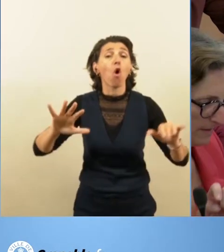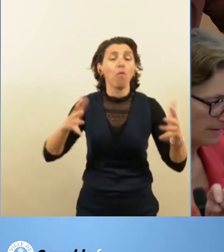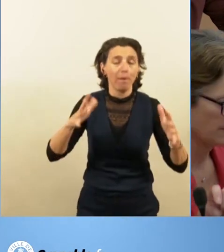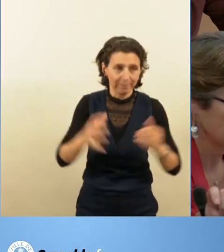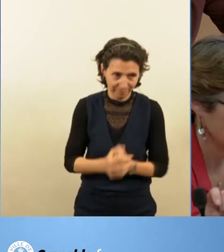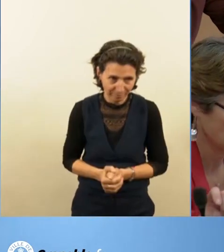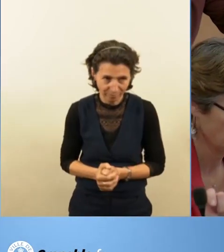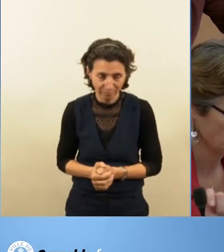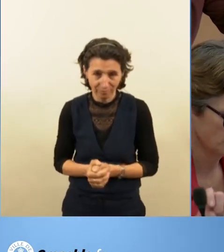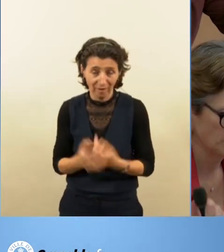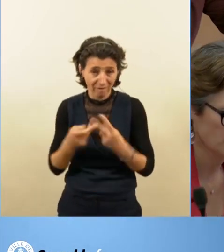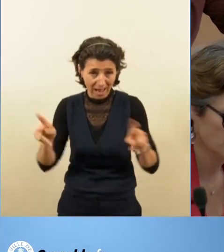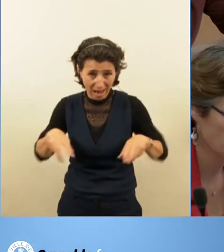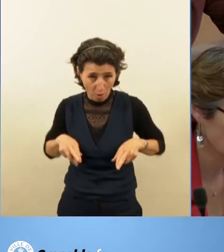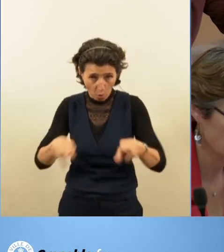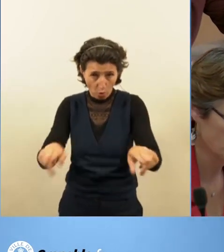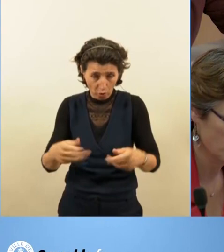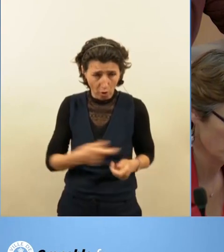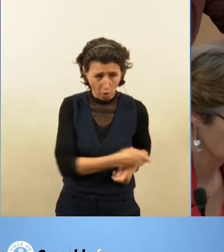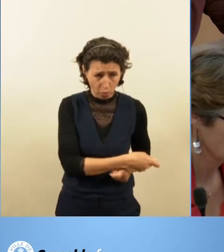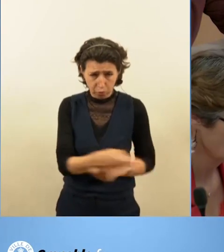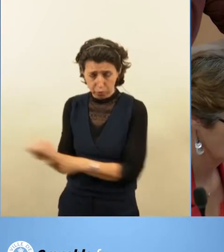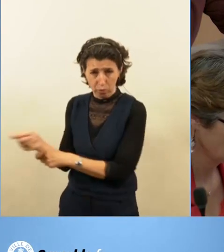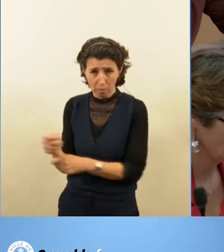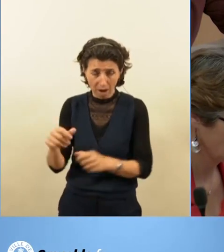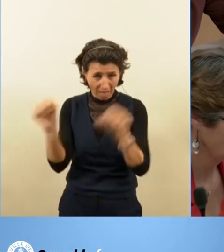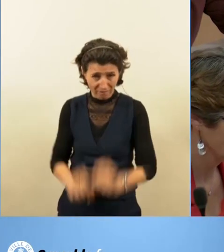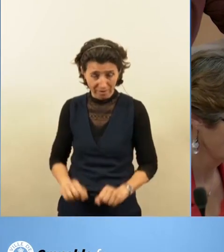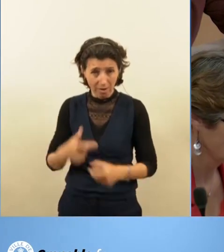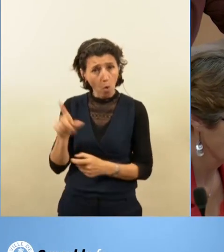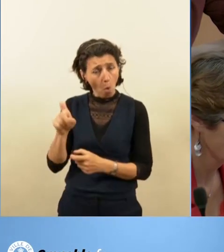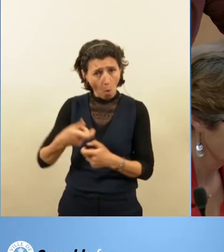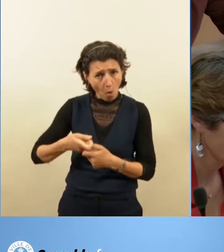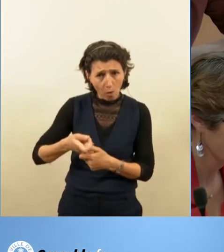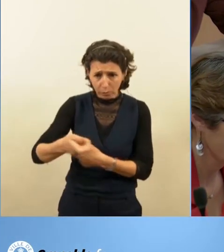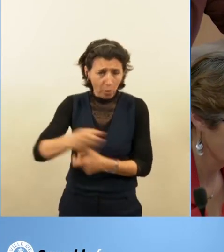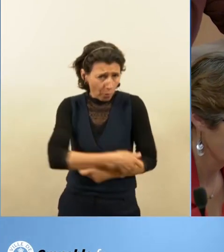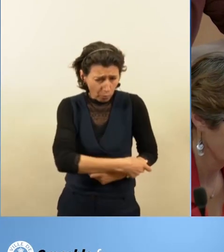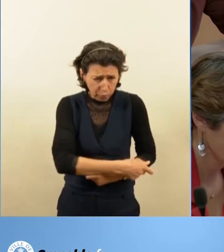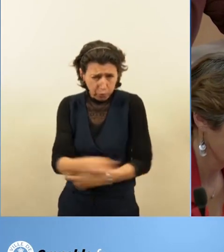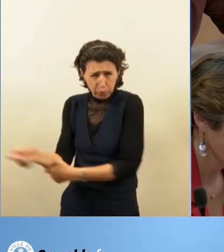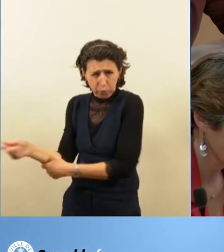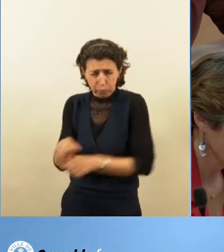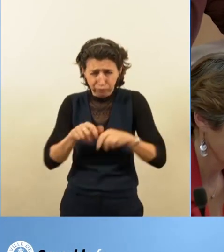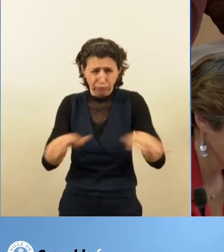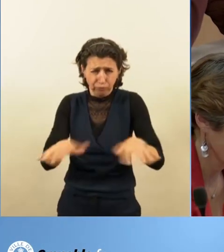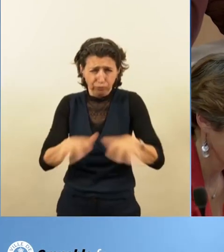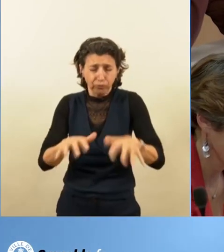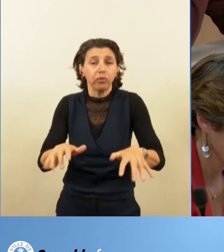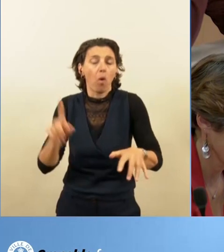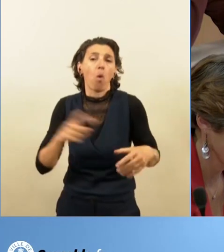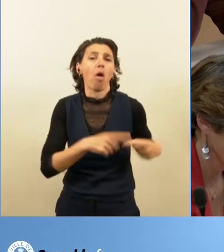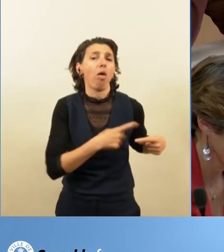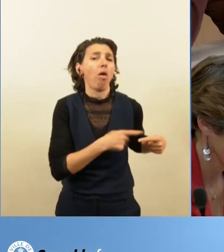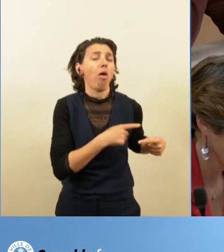la les rues de la ville pour les laver avec des g extrêmement importants qui occasionné donc des consommations d'eau très très